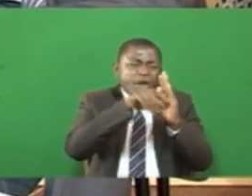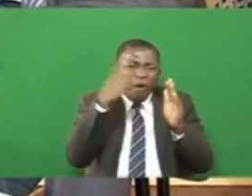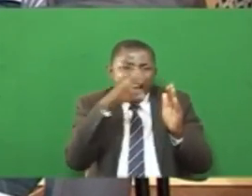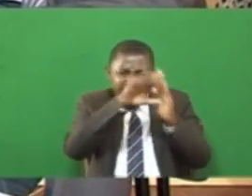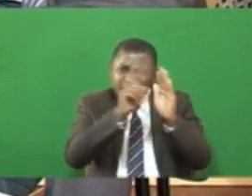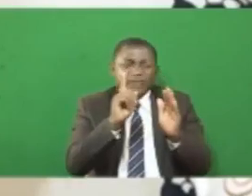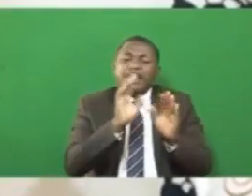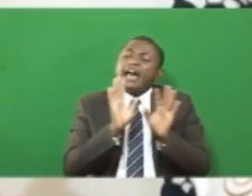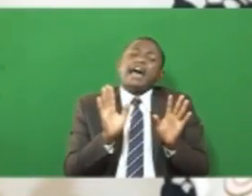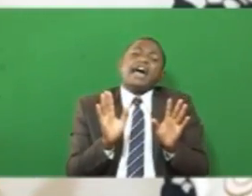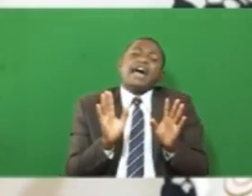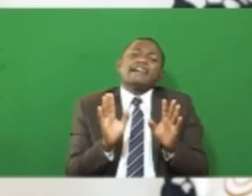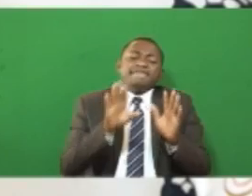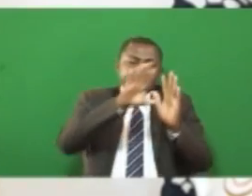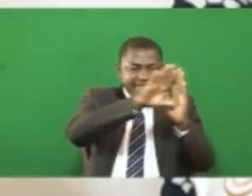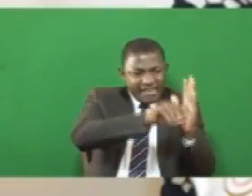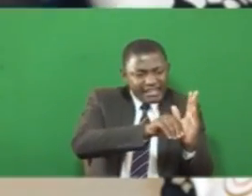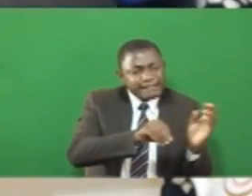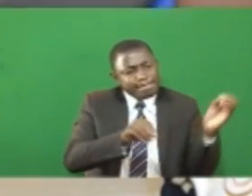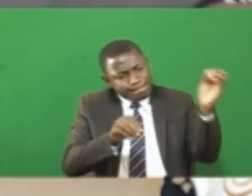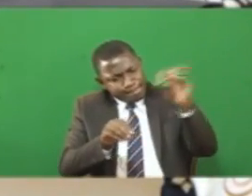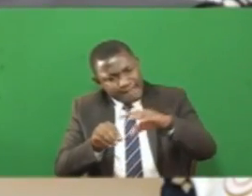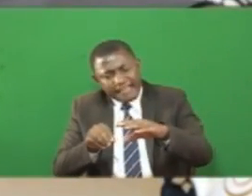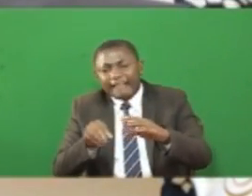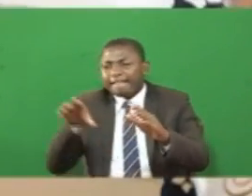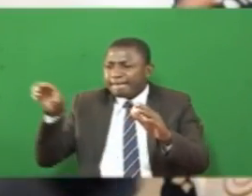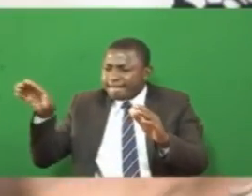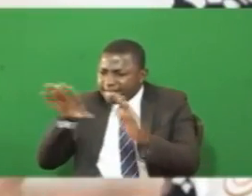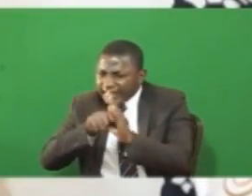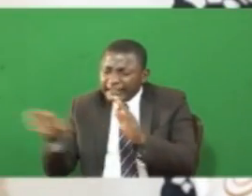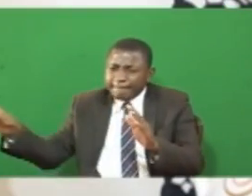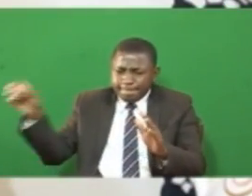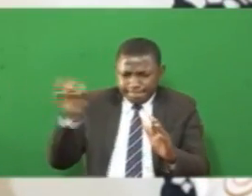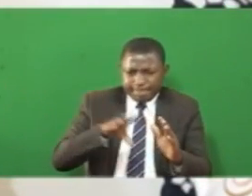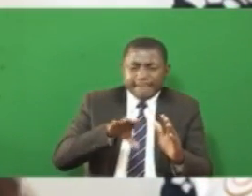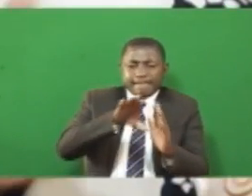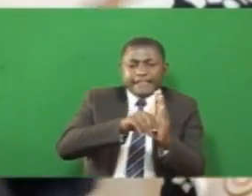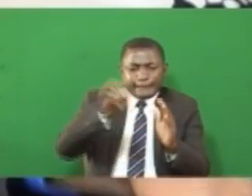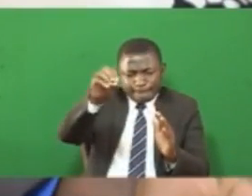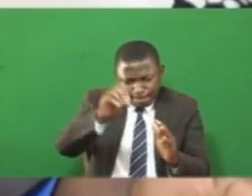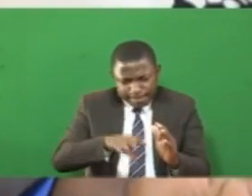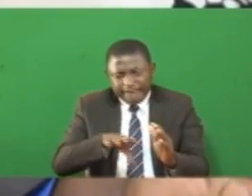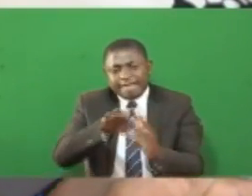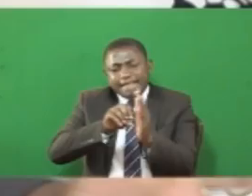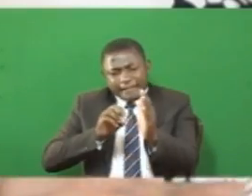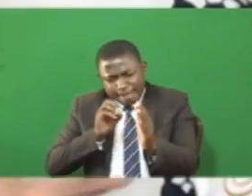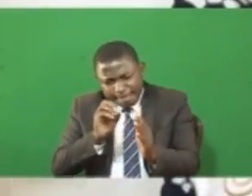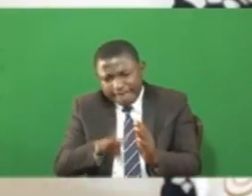pana vaEfeso chete. Alright. Bhaibheri rinoda kuti chirevo tore kuna Isaiah, tore chimwe kuna vaKorinde. Tore chimwe kuna